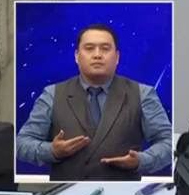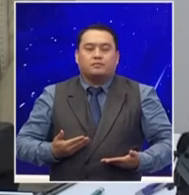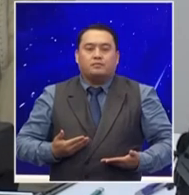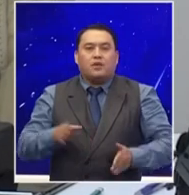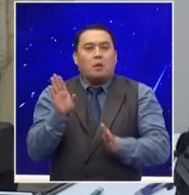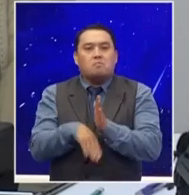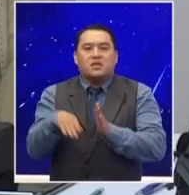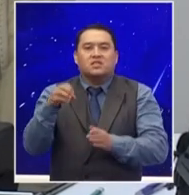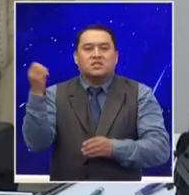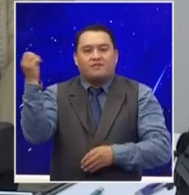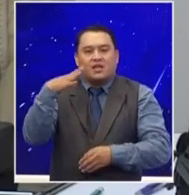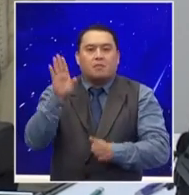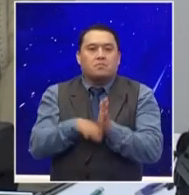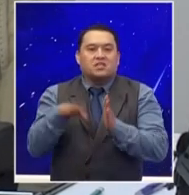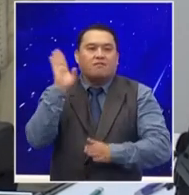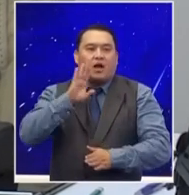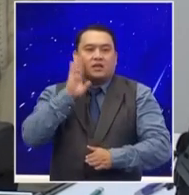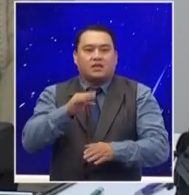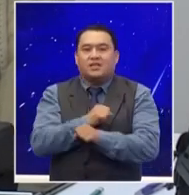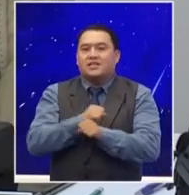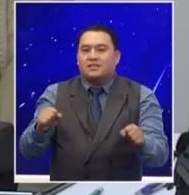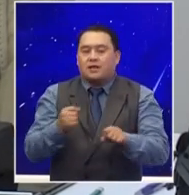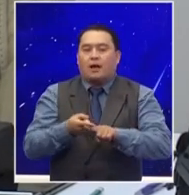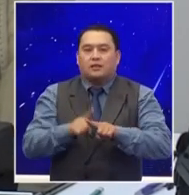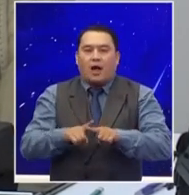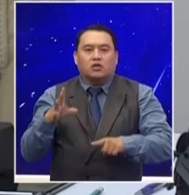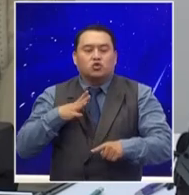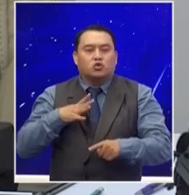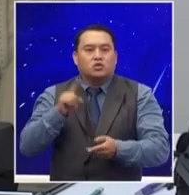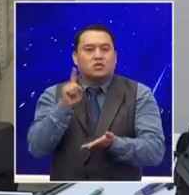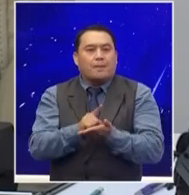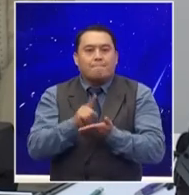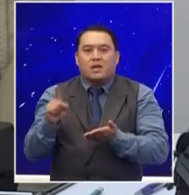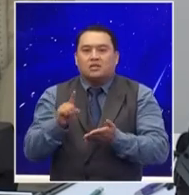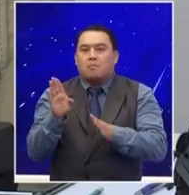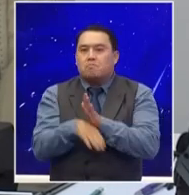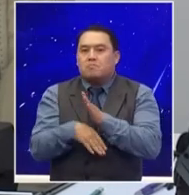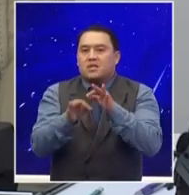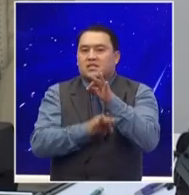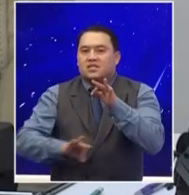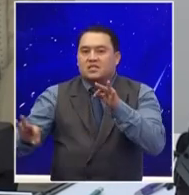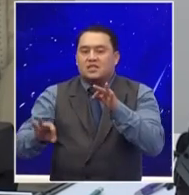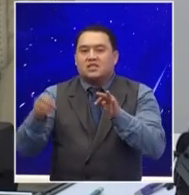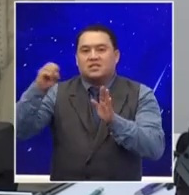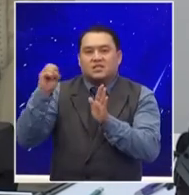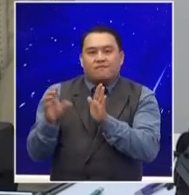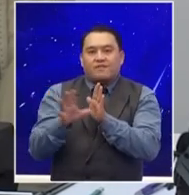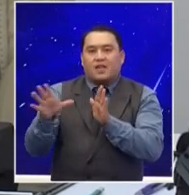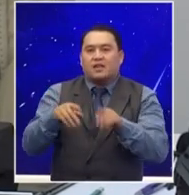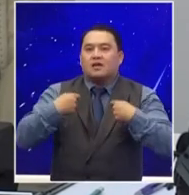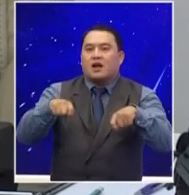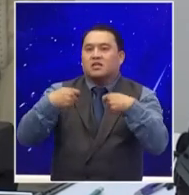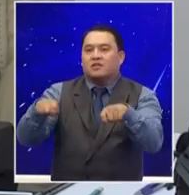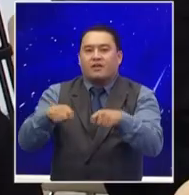без света, без воды. Нельзя же на не имеющихся без инженерных сетях земли раздавать